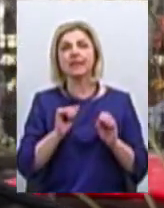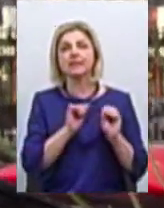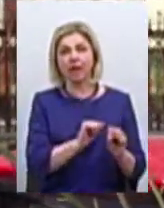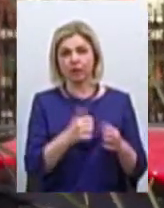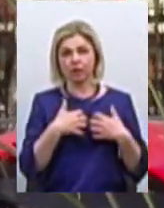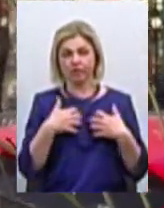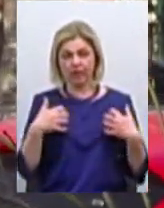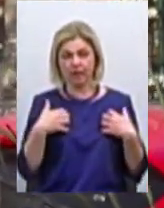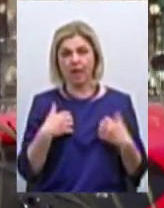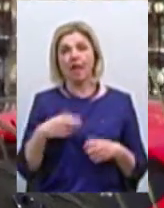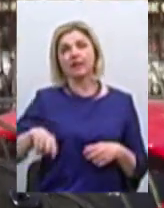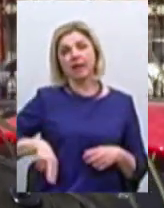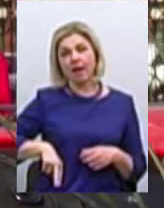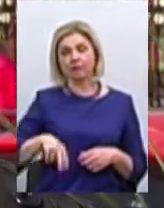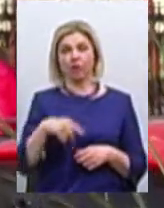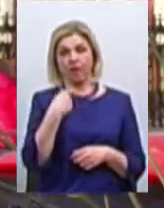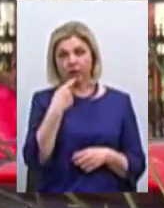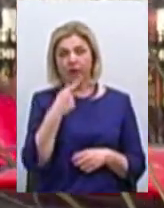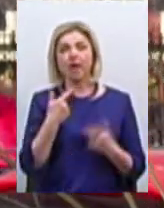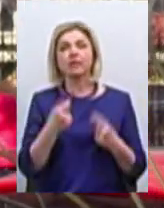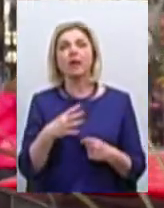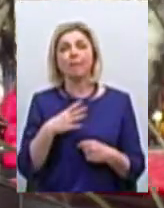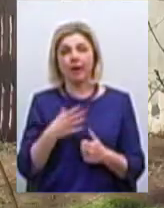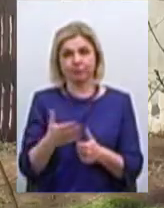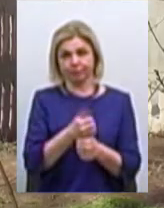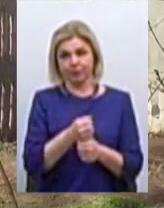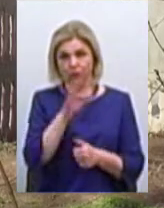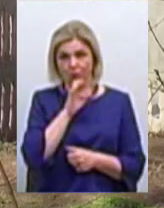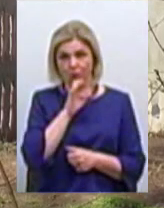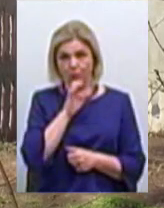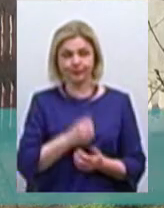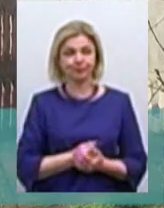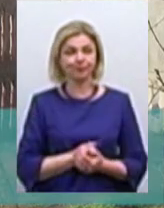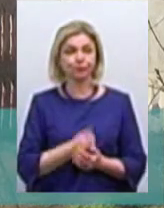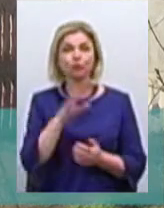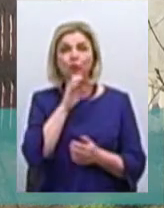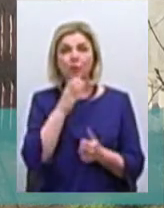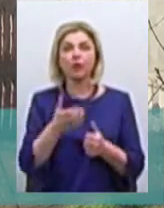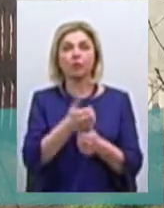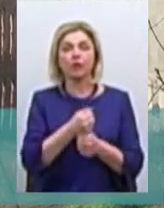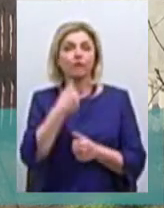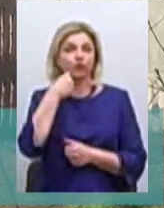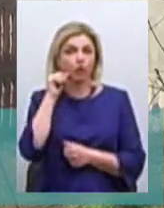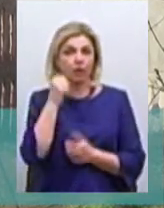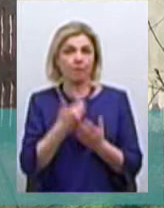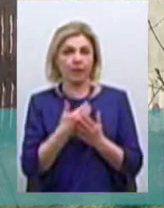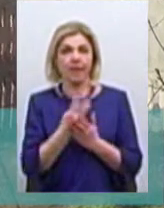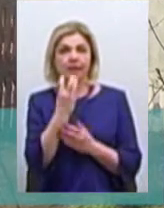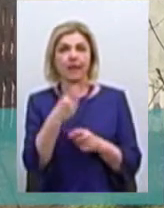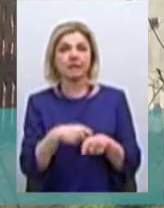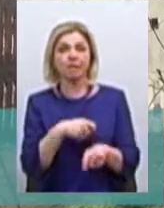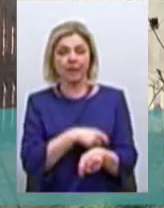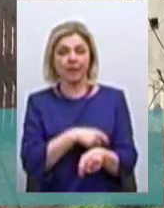Директор Олександр Голопроцький показує, де саме виловили пса. Собаку ми відловили вчора. Десь близько 300 метрів звідси,